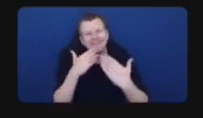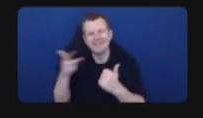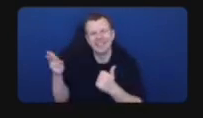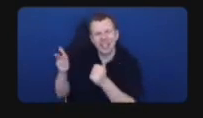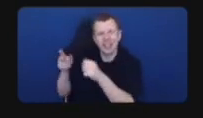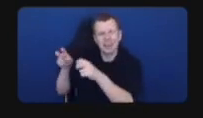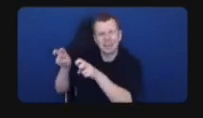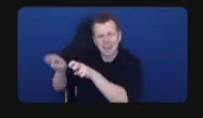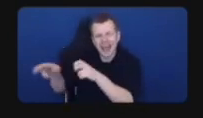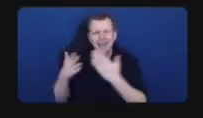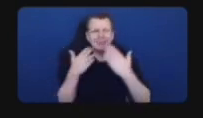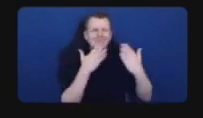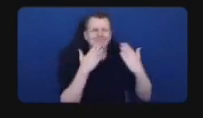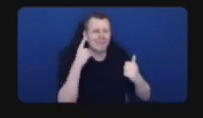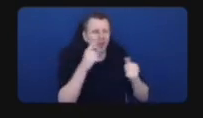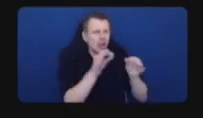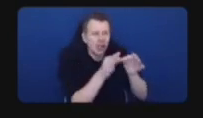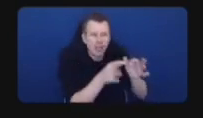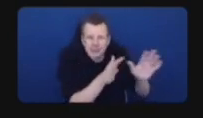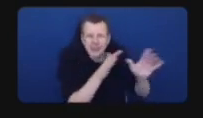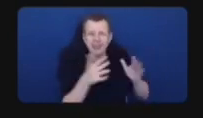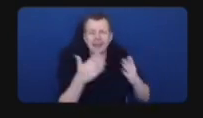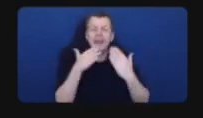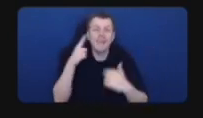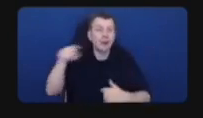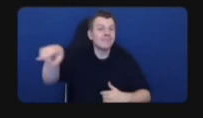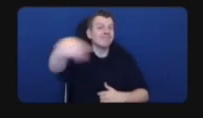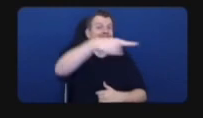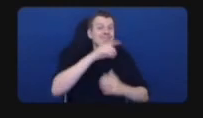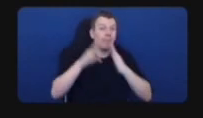at philly.gov。